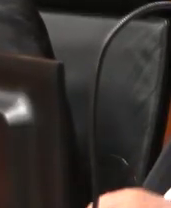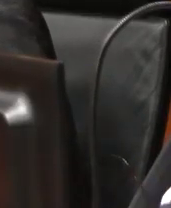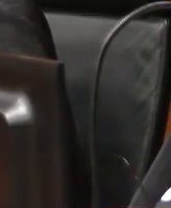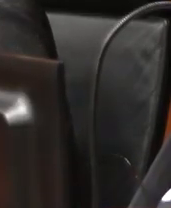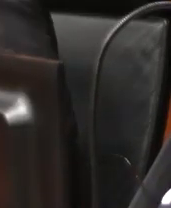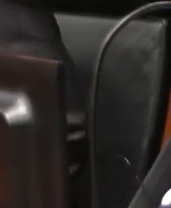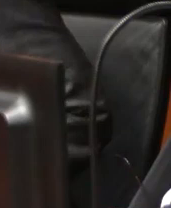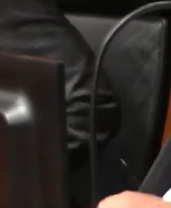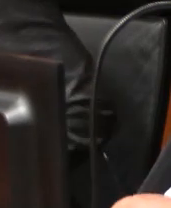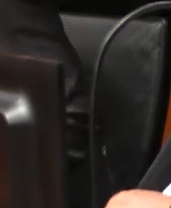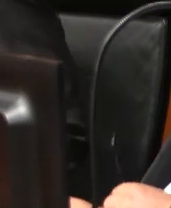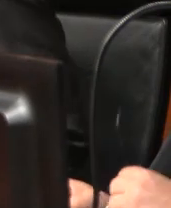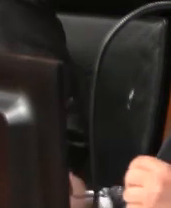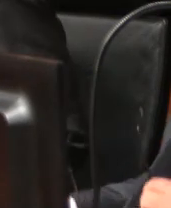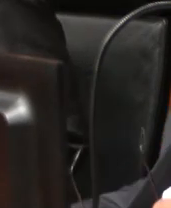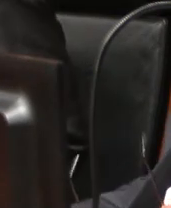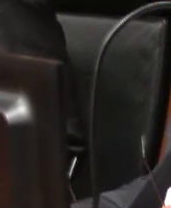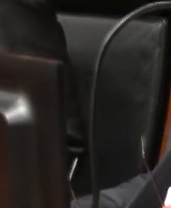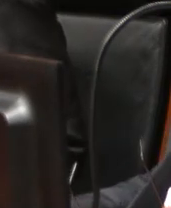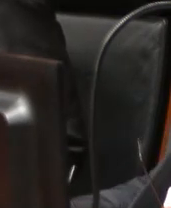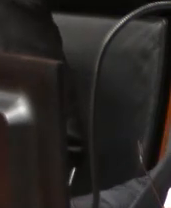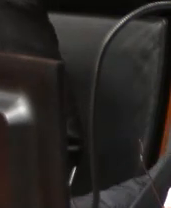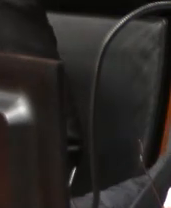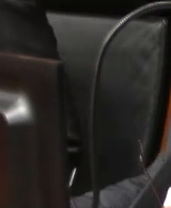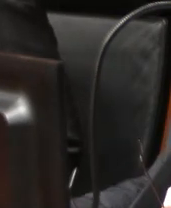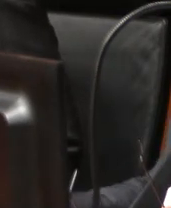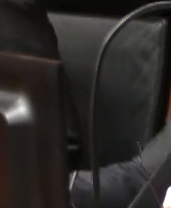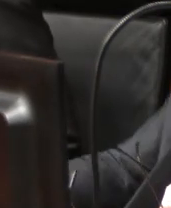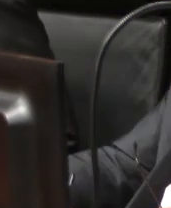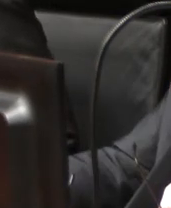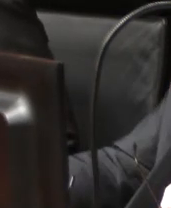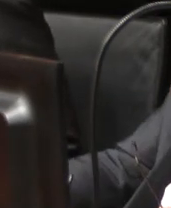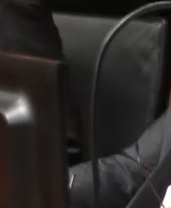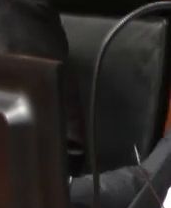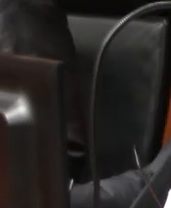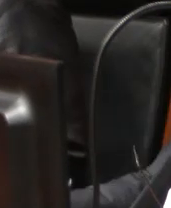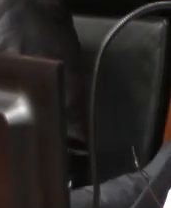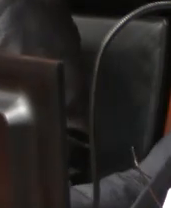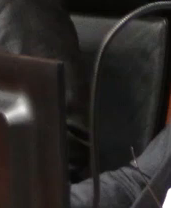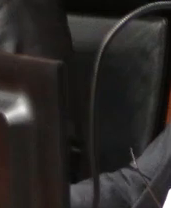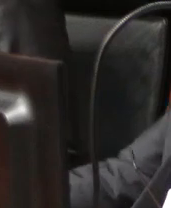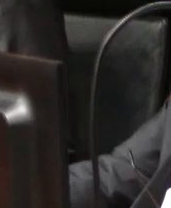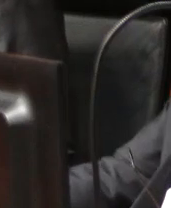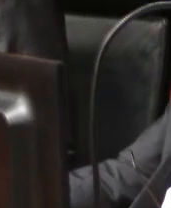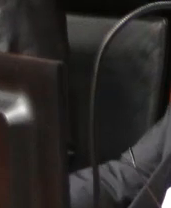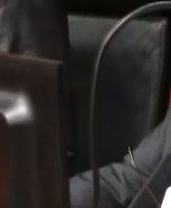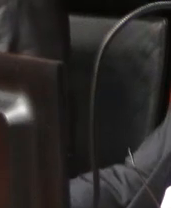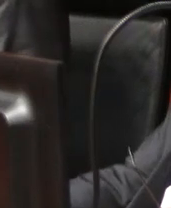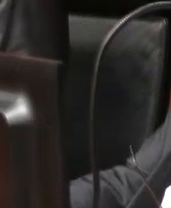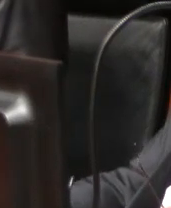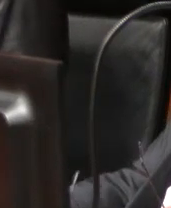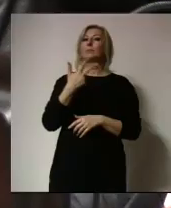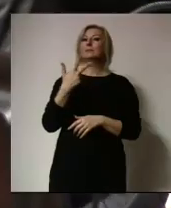a návrh uznesenia a zastupiteľstvo zobralo tieto body na vedomie počtom hlasov 32 za z 32